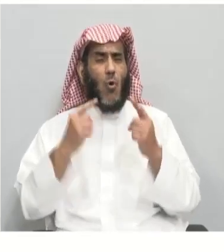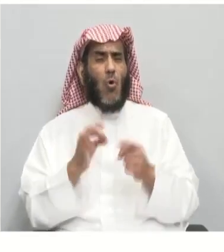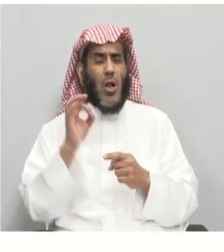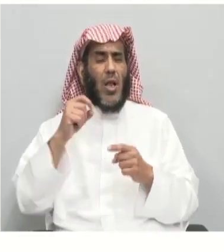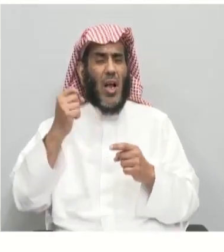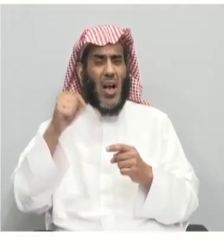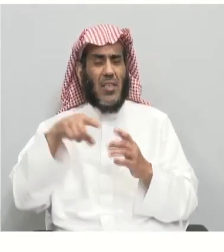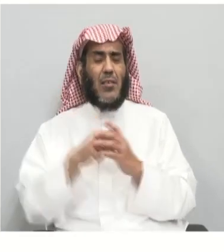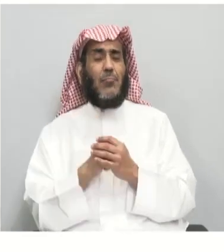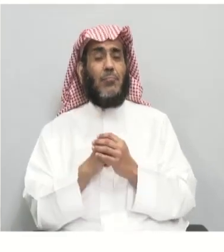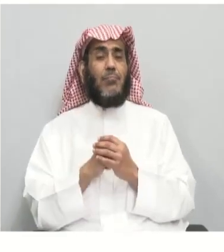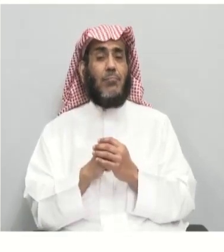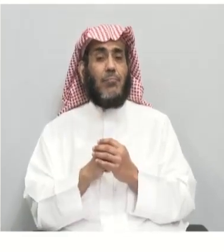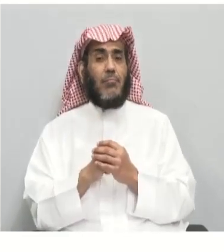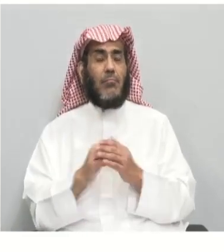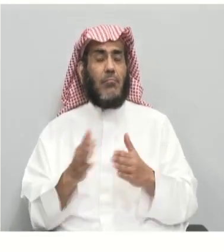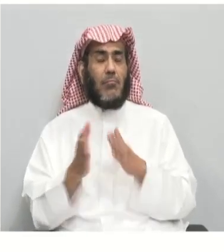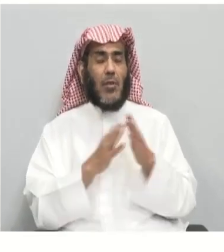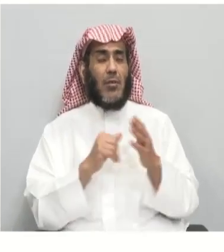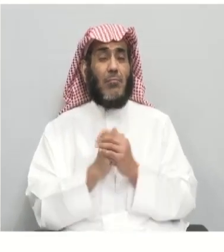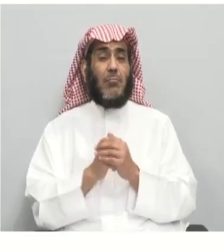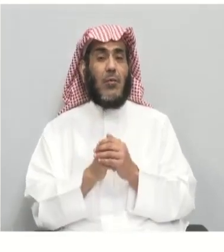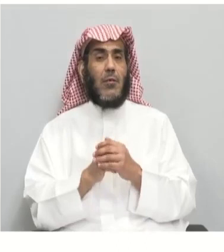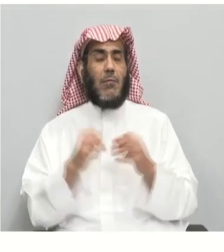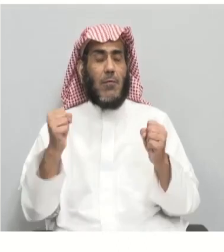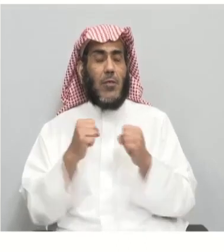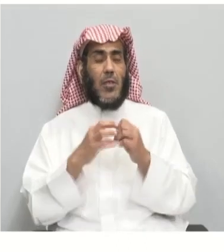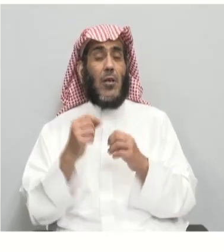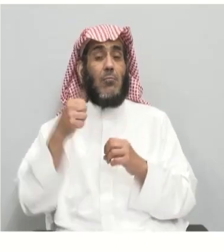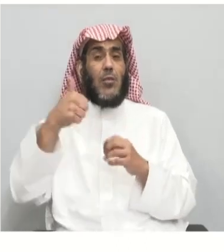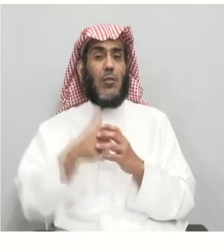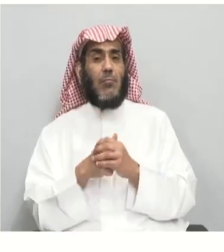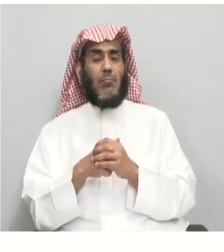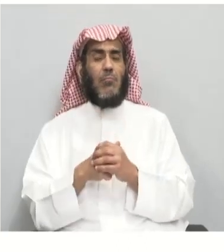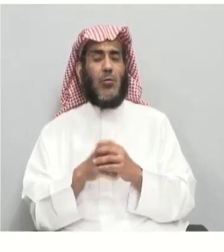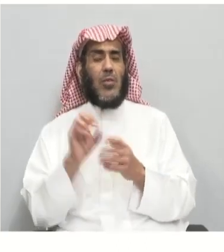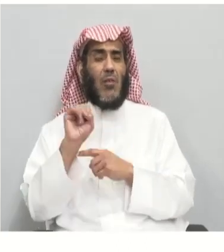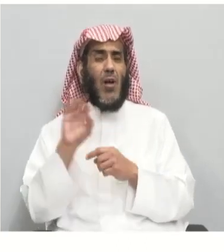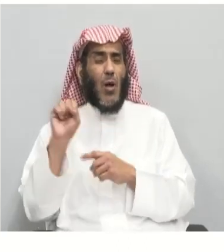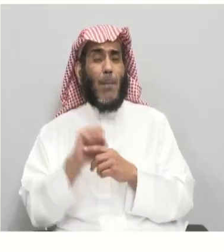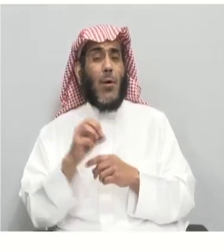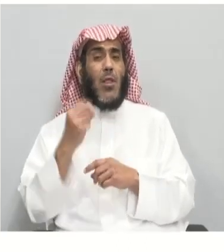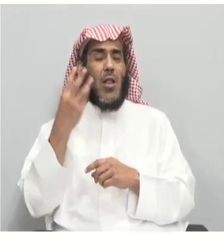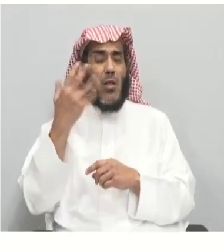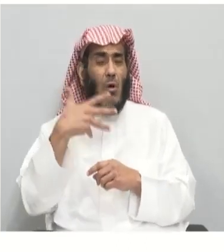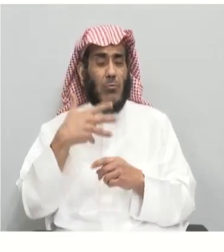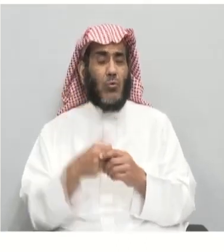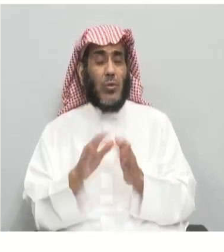قطره انتقل الان الى نشاط رقم سته صفحه 53